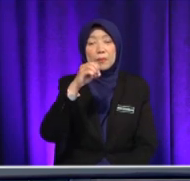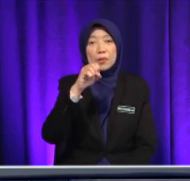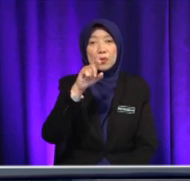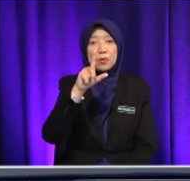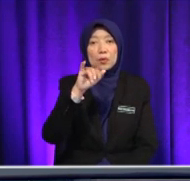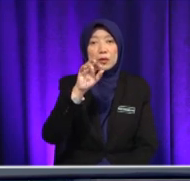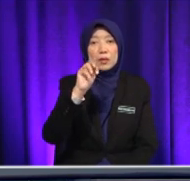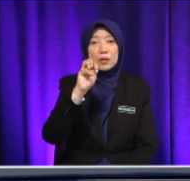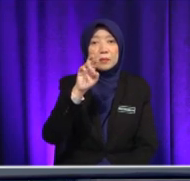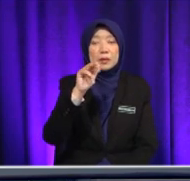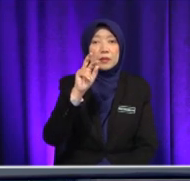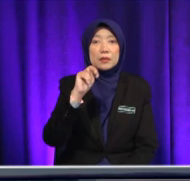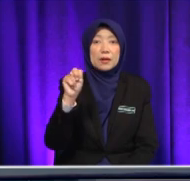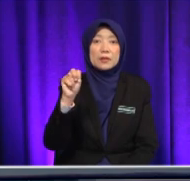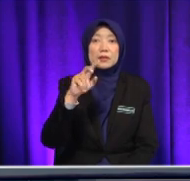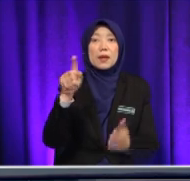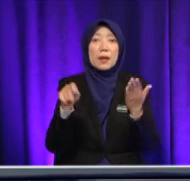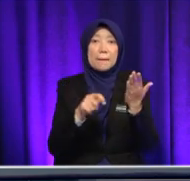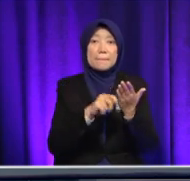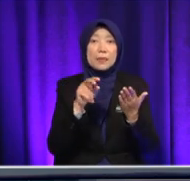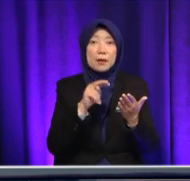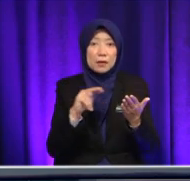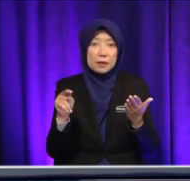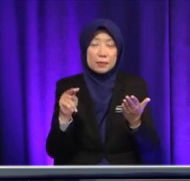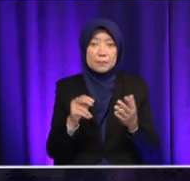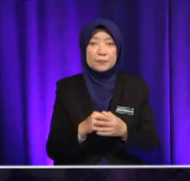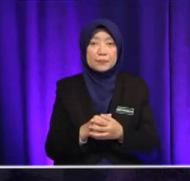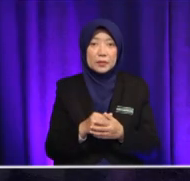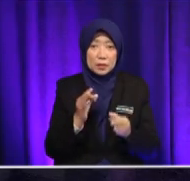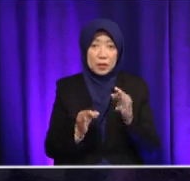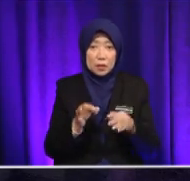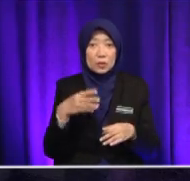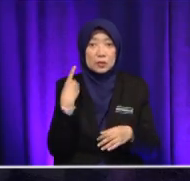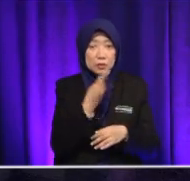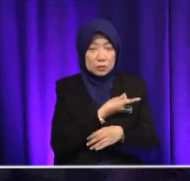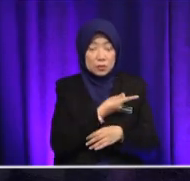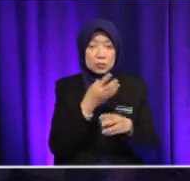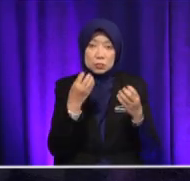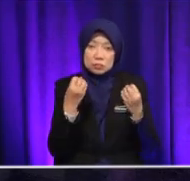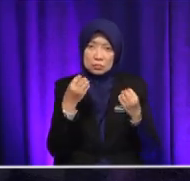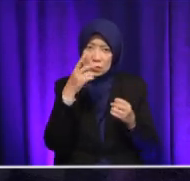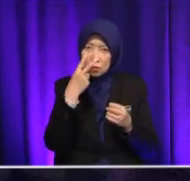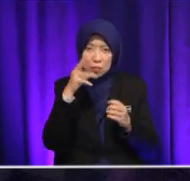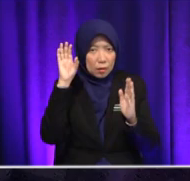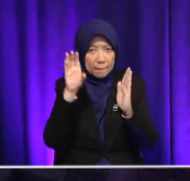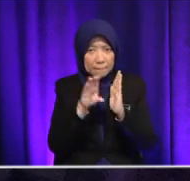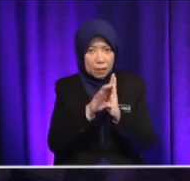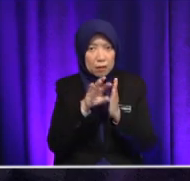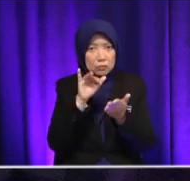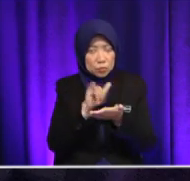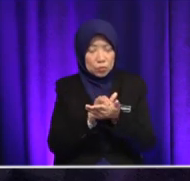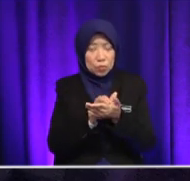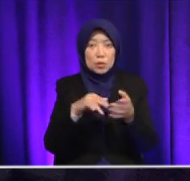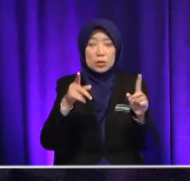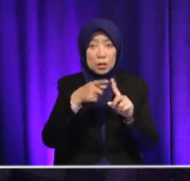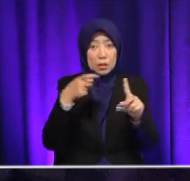pempolimeran penambahan. So kalau kita nak kenal gambar rajah tu, murid-murid di rumah pun sama. Kalau nampak gambar rajah itu